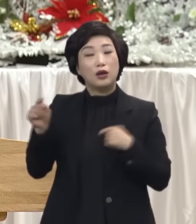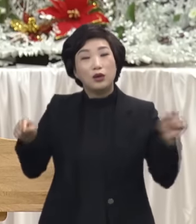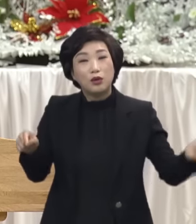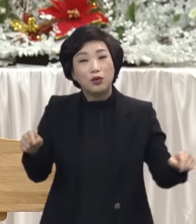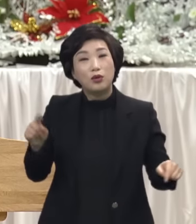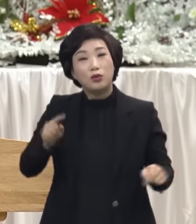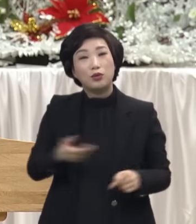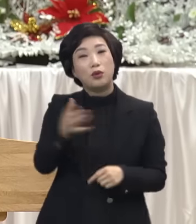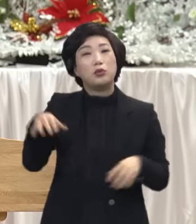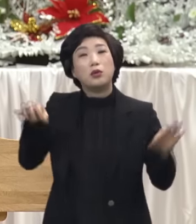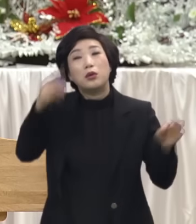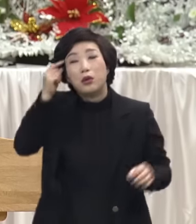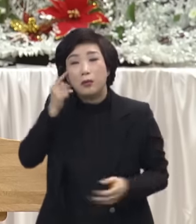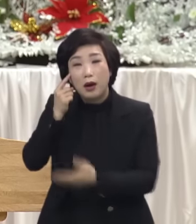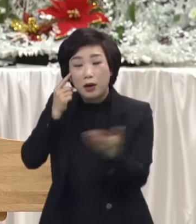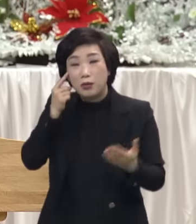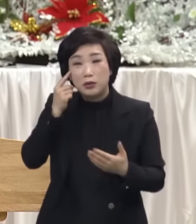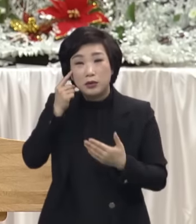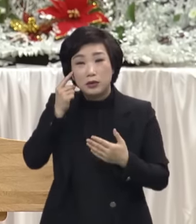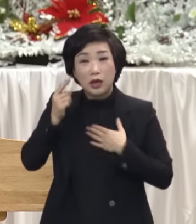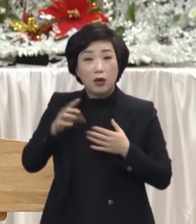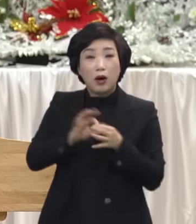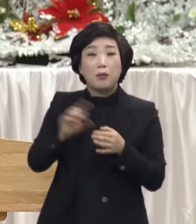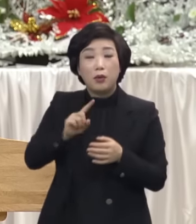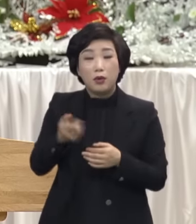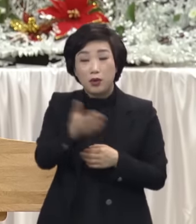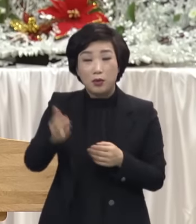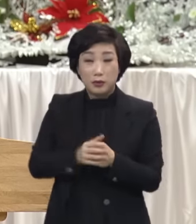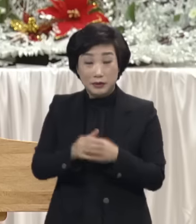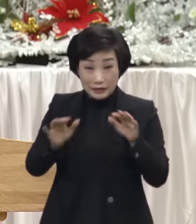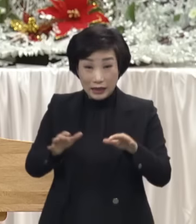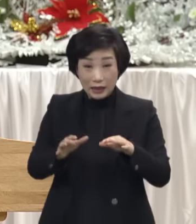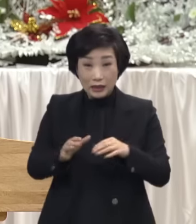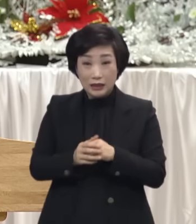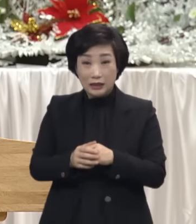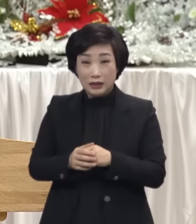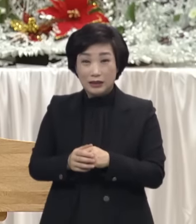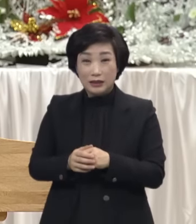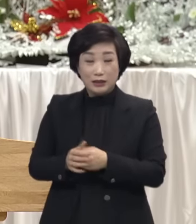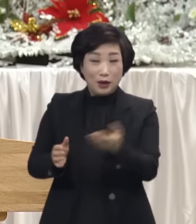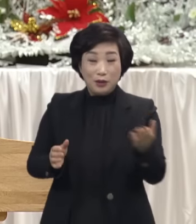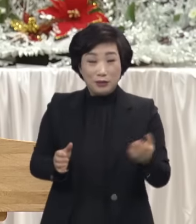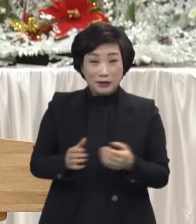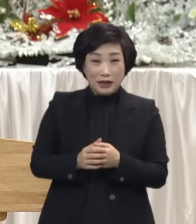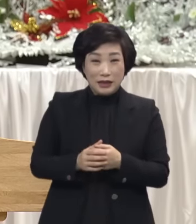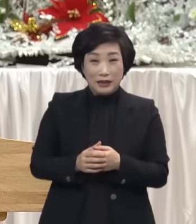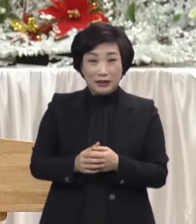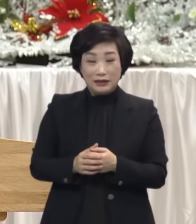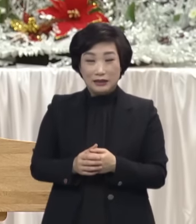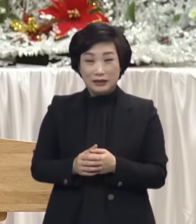알곡이냐 쭉정이냐? 어떻게 해서 타작마당을 비껴서 알곡